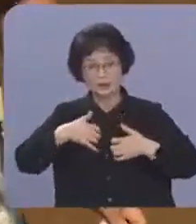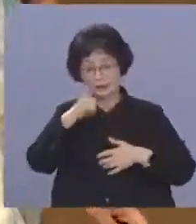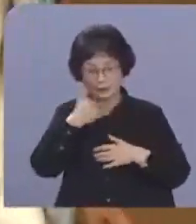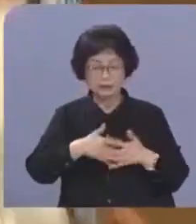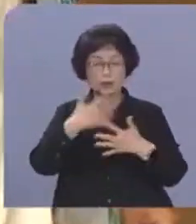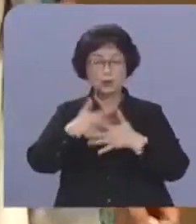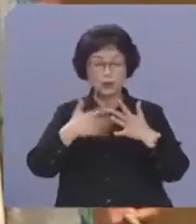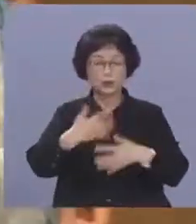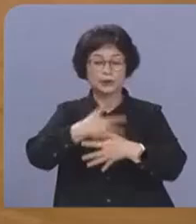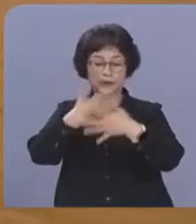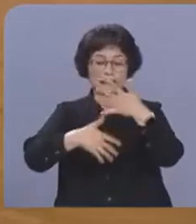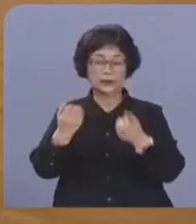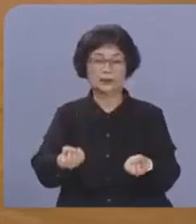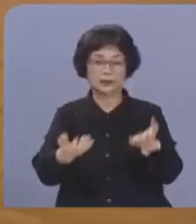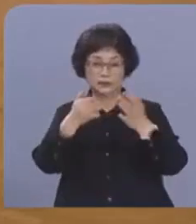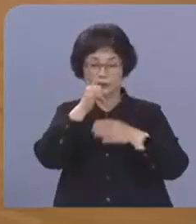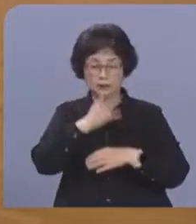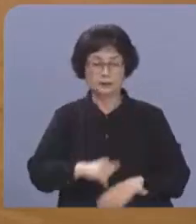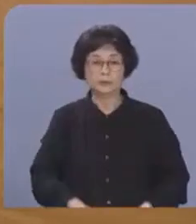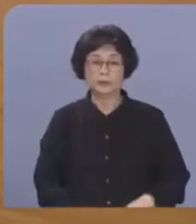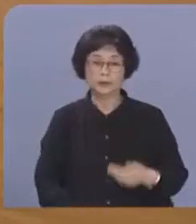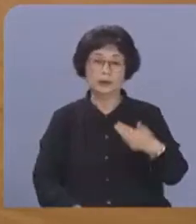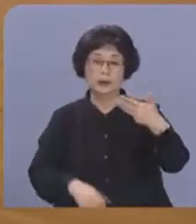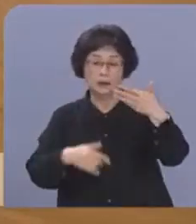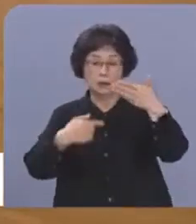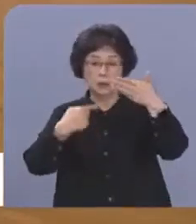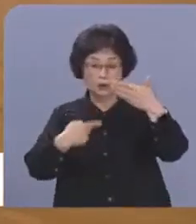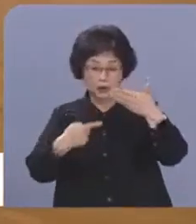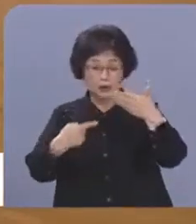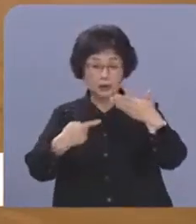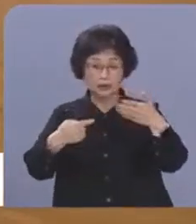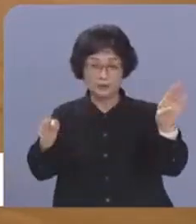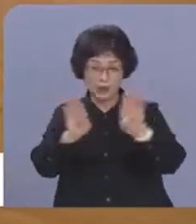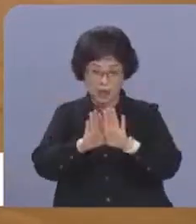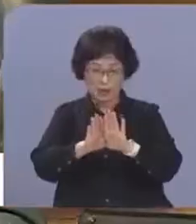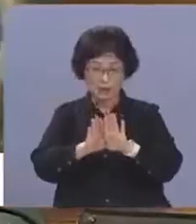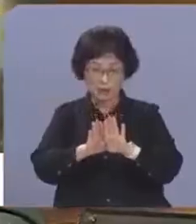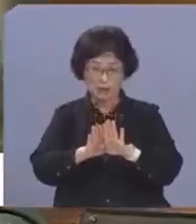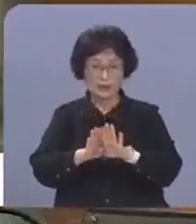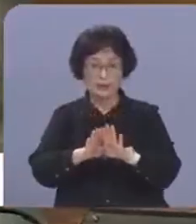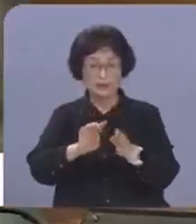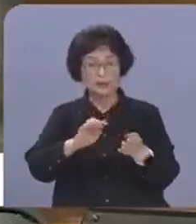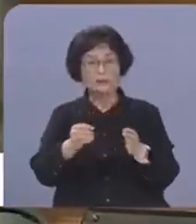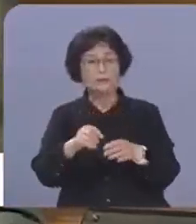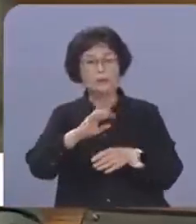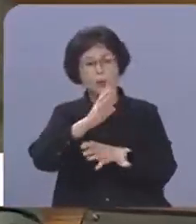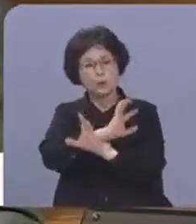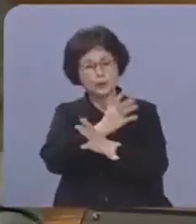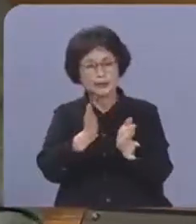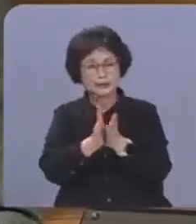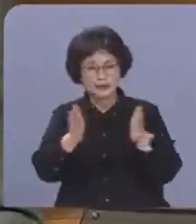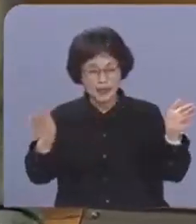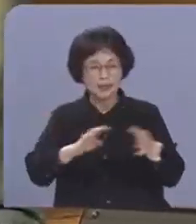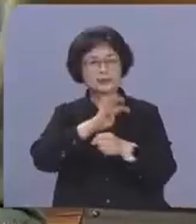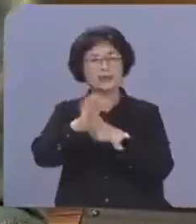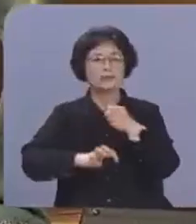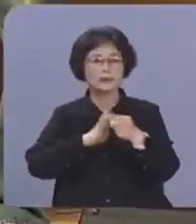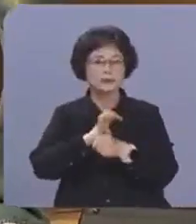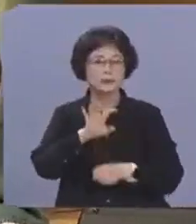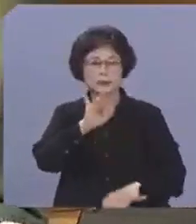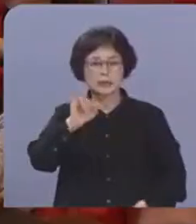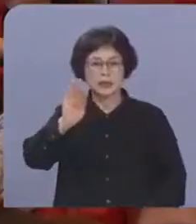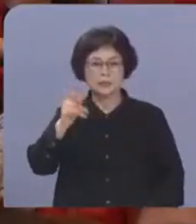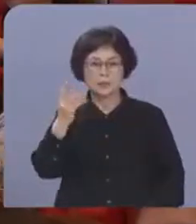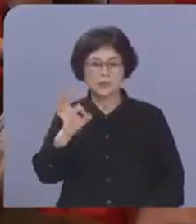처음 열립니다. 또 다음 달 1일 폐막식에선 데뷔 40주년을 맞은 코미디언 이봉원이 한국